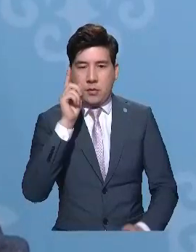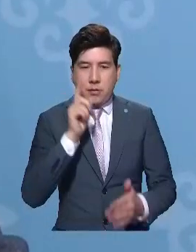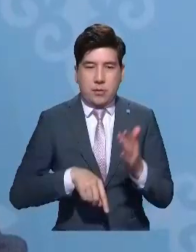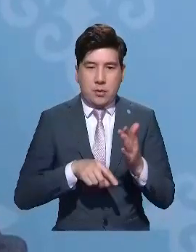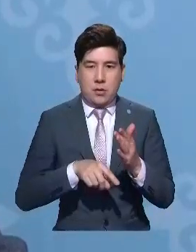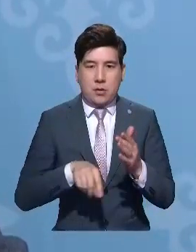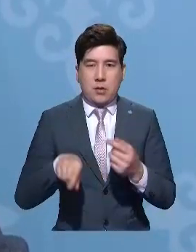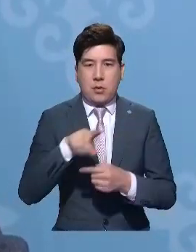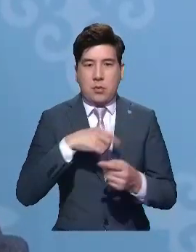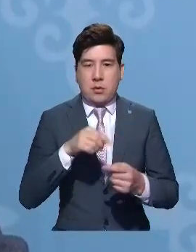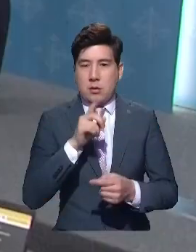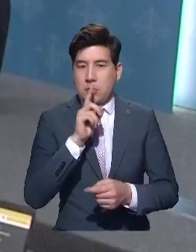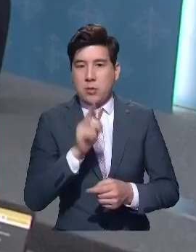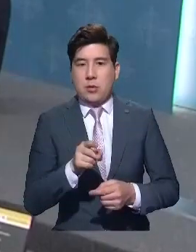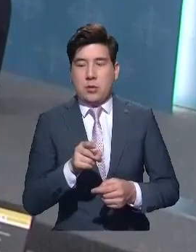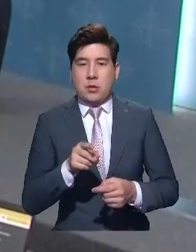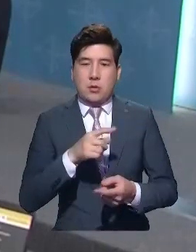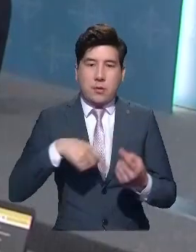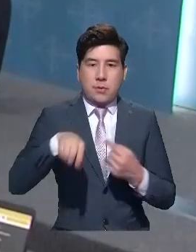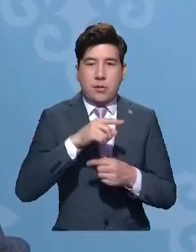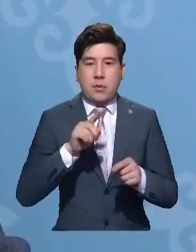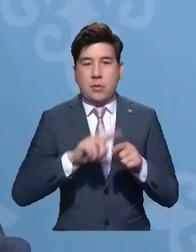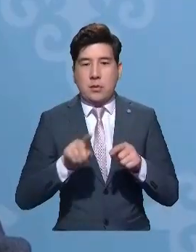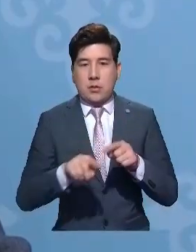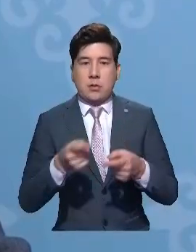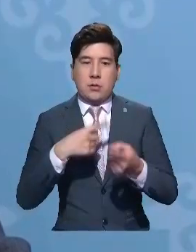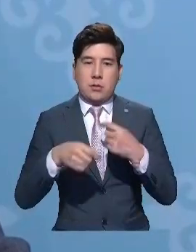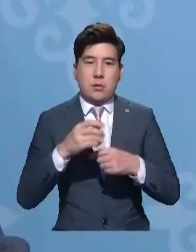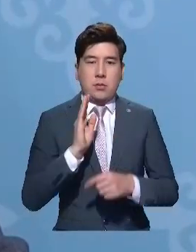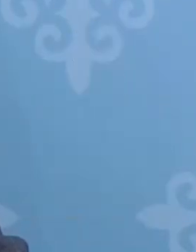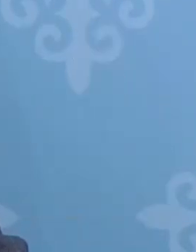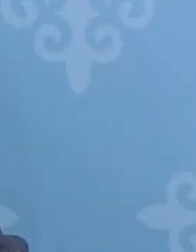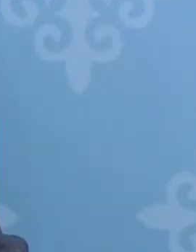bizben onday bolmaydı, biz tez oralamız, akşa tabamız dep barıp qaytadı.